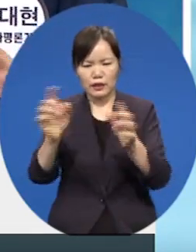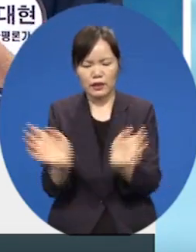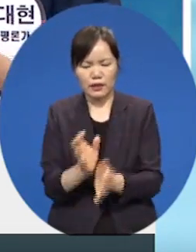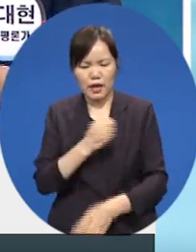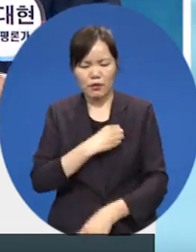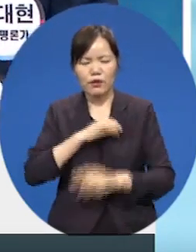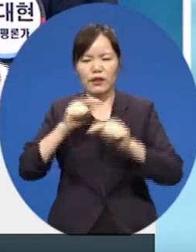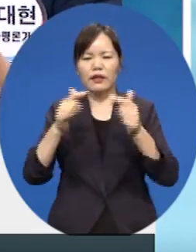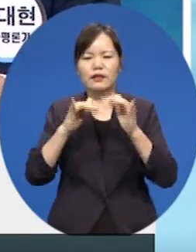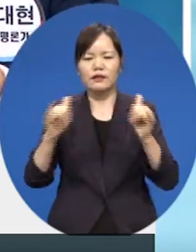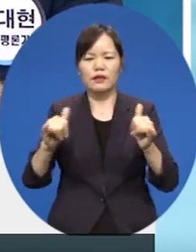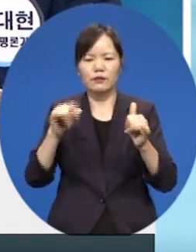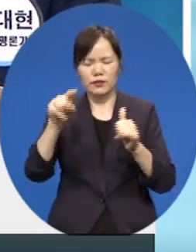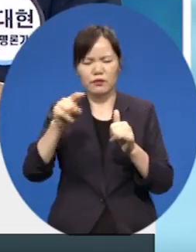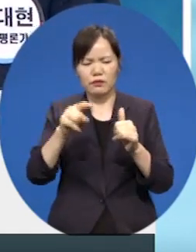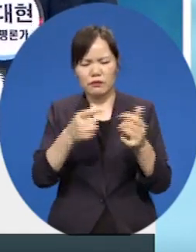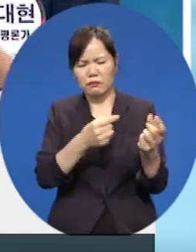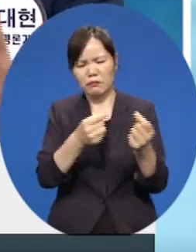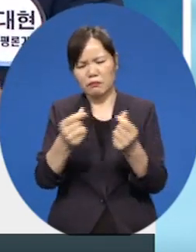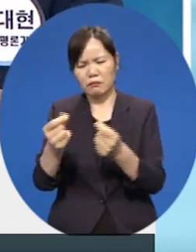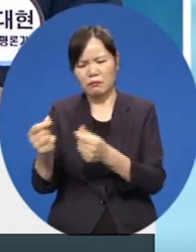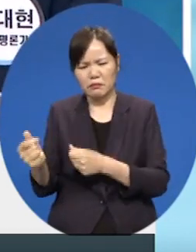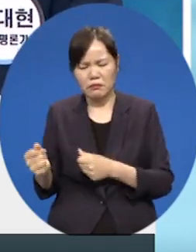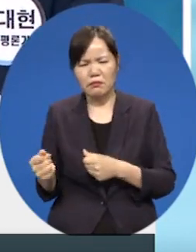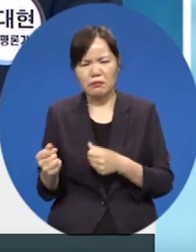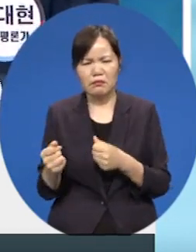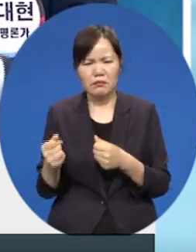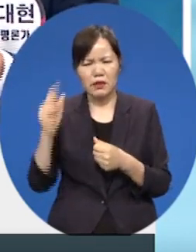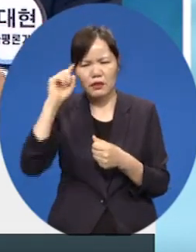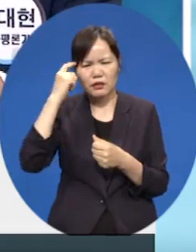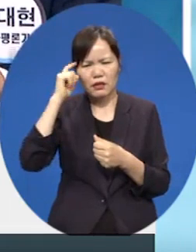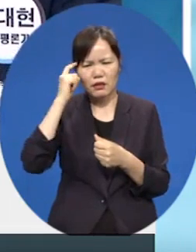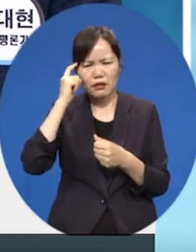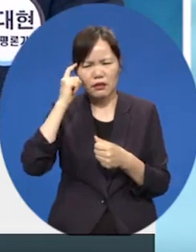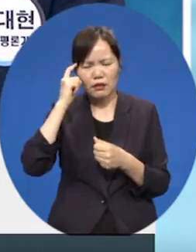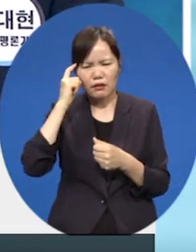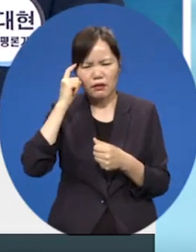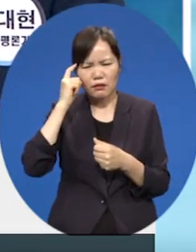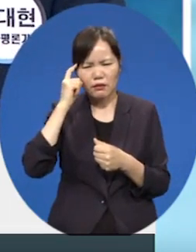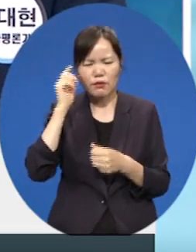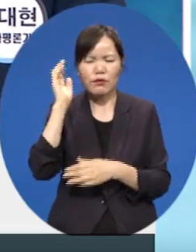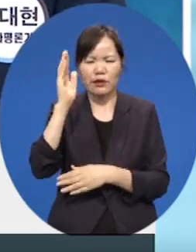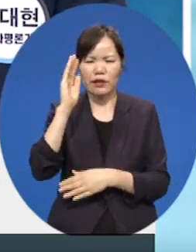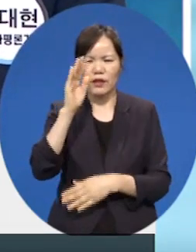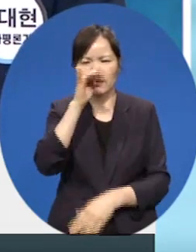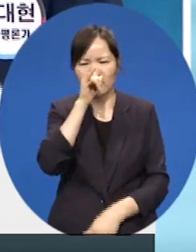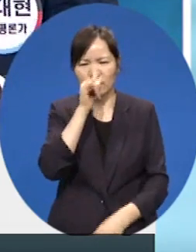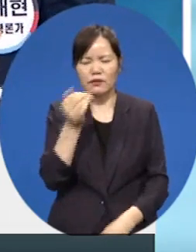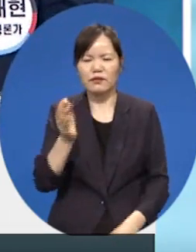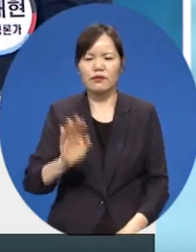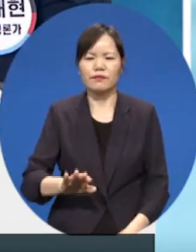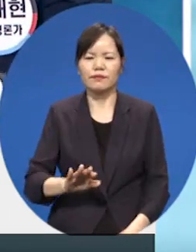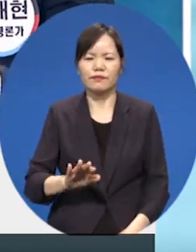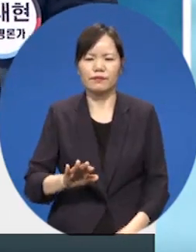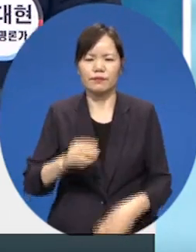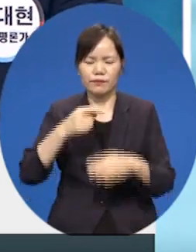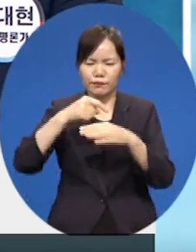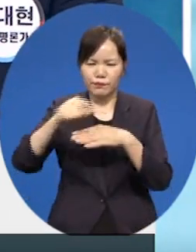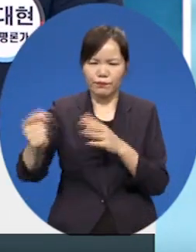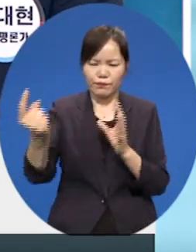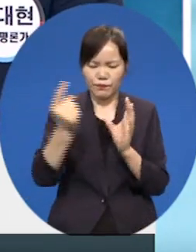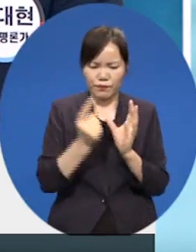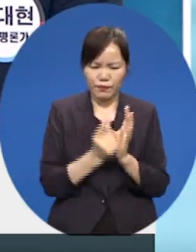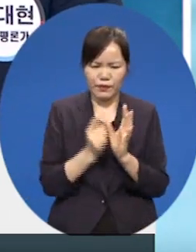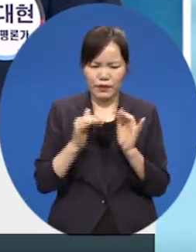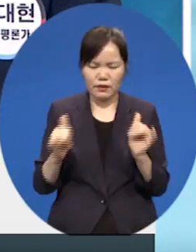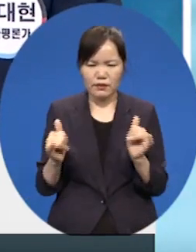같이 그냥 어차피 그 당이 그 당 아니야 뭐 그 사람들이 그 사람들 아니야 라고 자꾸 이렇게 그냥 어물쩍 넘어가는 측면이 없지 않아 있는데 외부에서 들어온